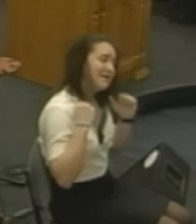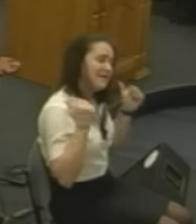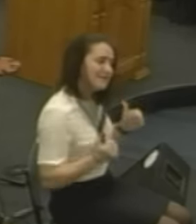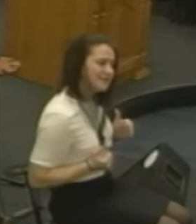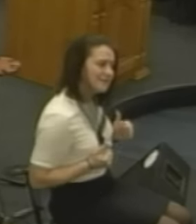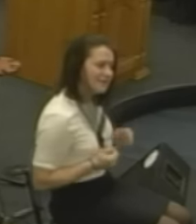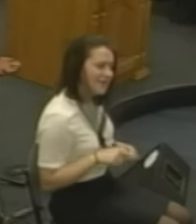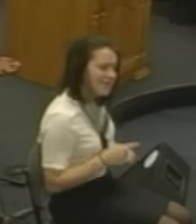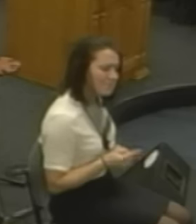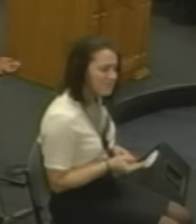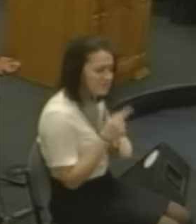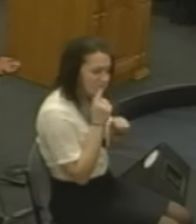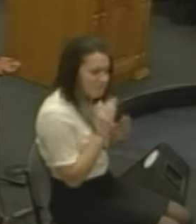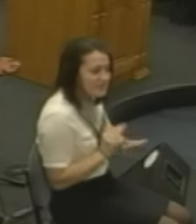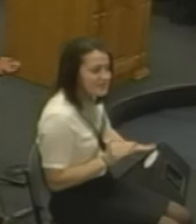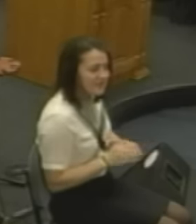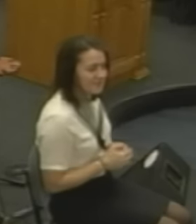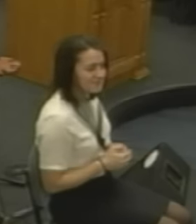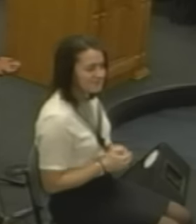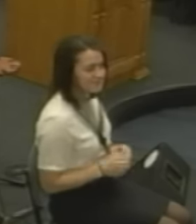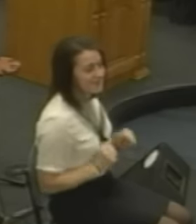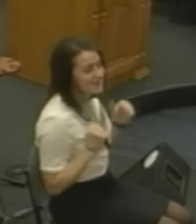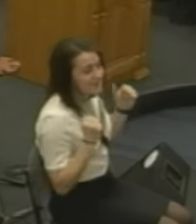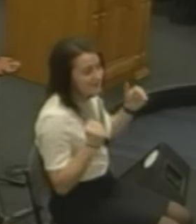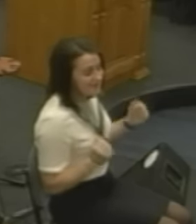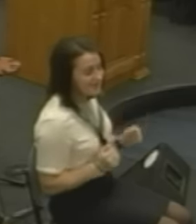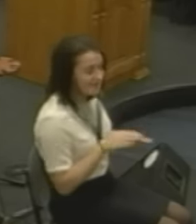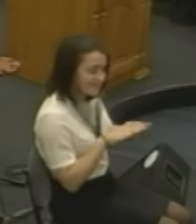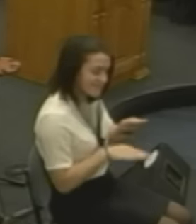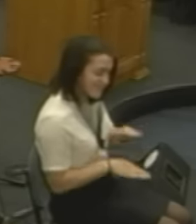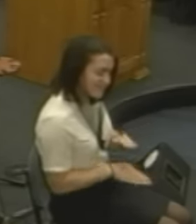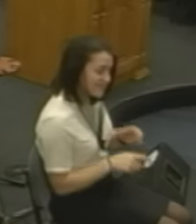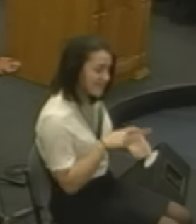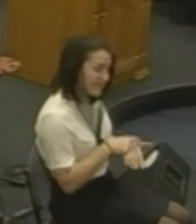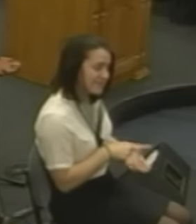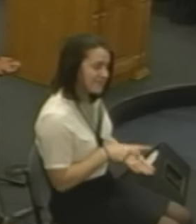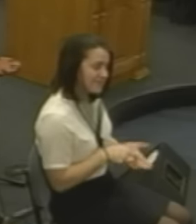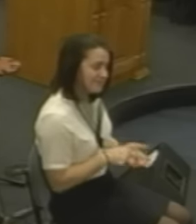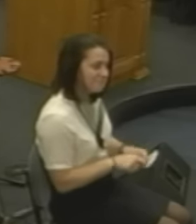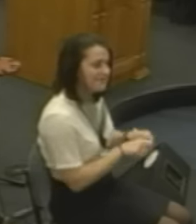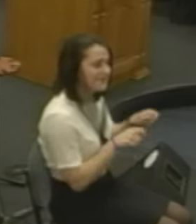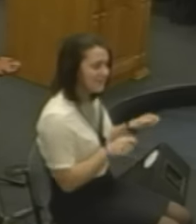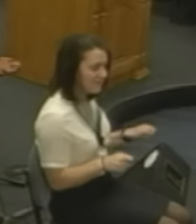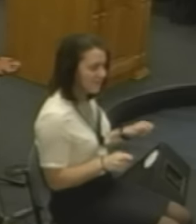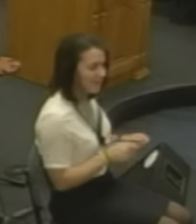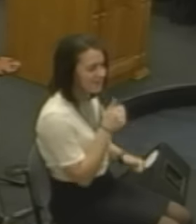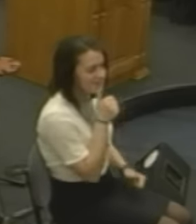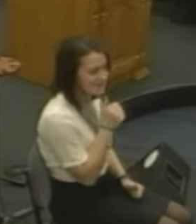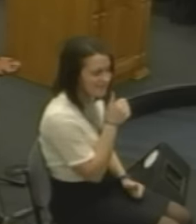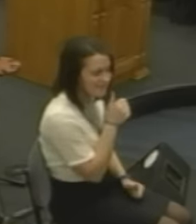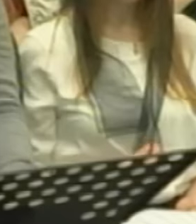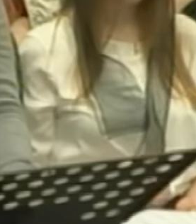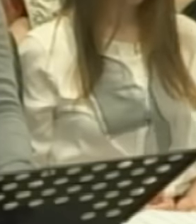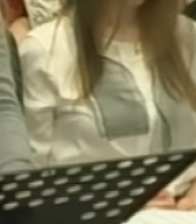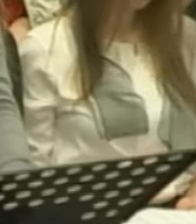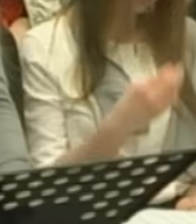молчанье?» А ангел старца в зал спустил и открывает эту тайну. Он прикасается